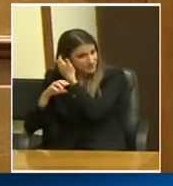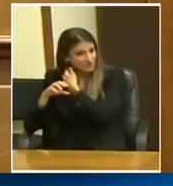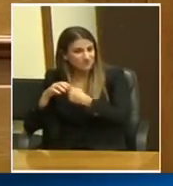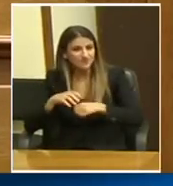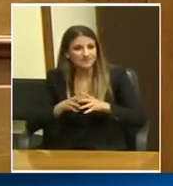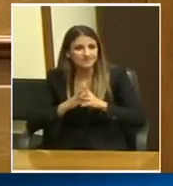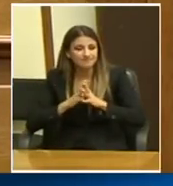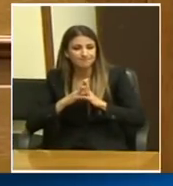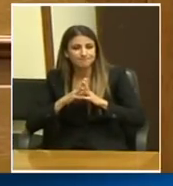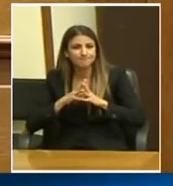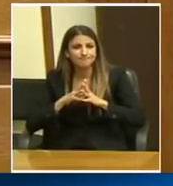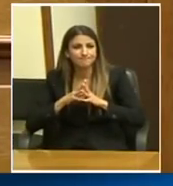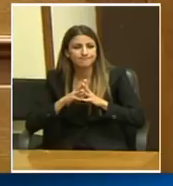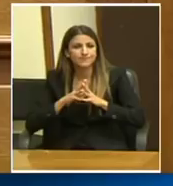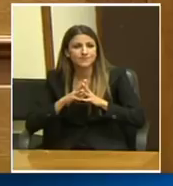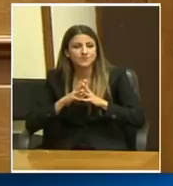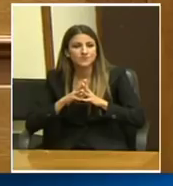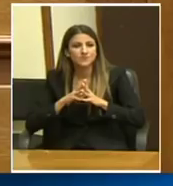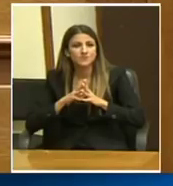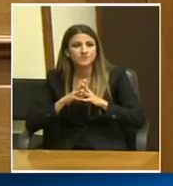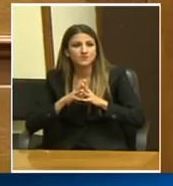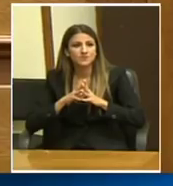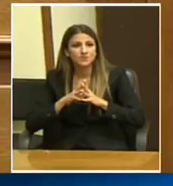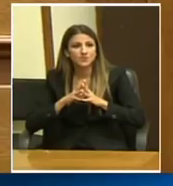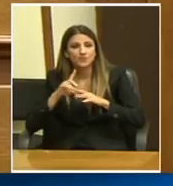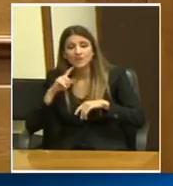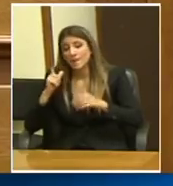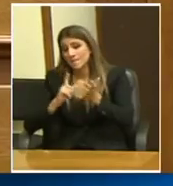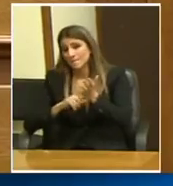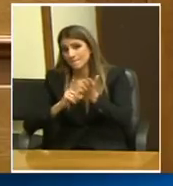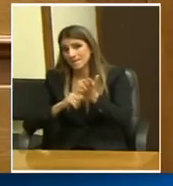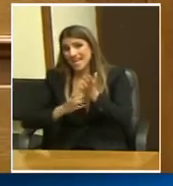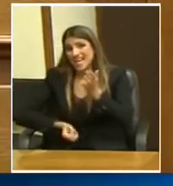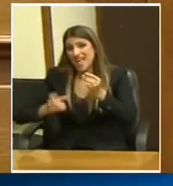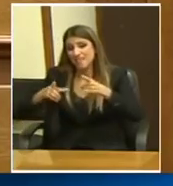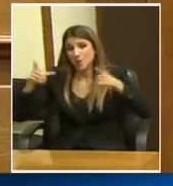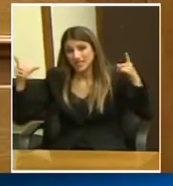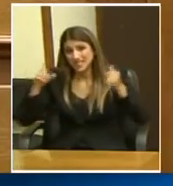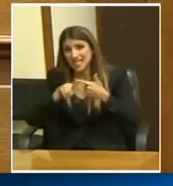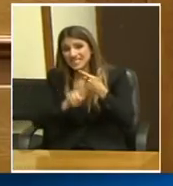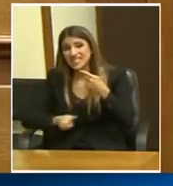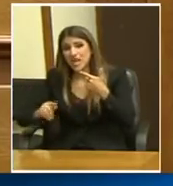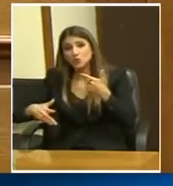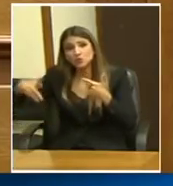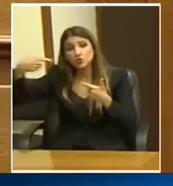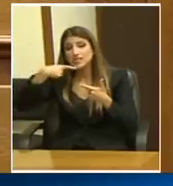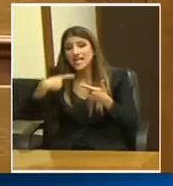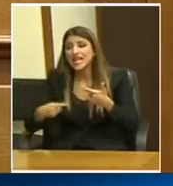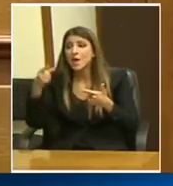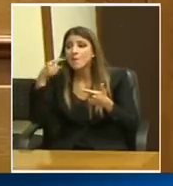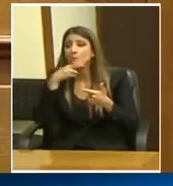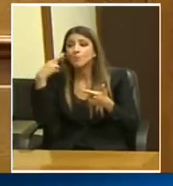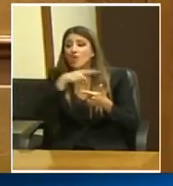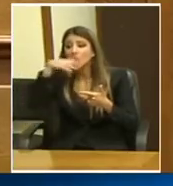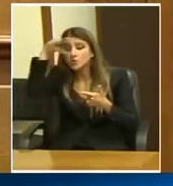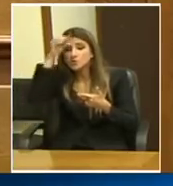Επί της ουσίας, το ΒΜΡΟ αποκαλεί τον κ. Ζάεφ μειοδότη. Η Νέα Δημοκρατία και ο κ. Μητσοτάκης αποκαλεί τον κ. Τσίπρα μειοδότη.